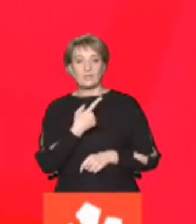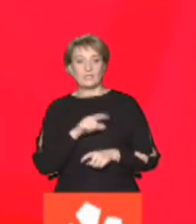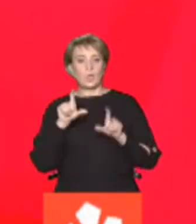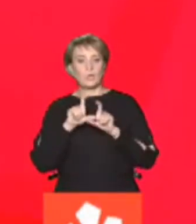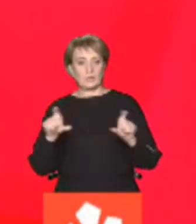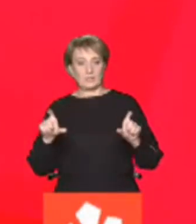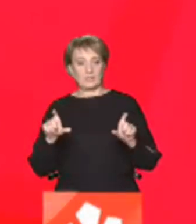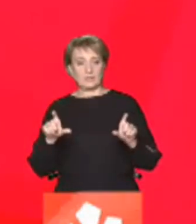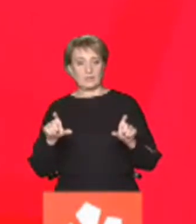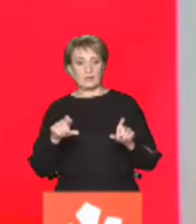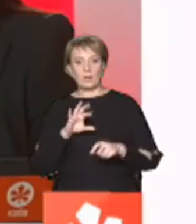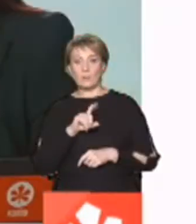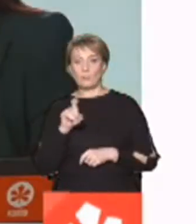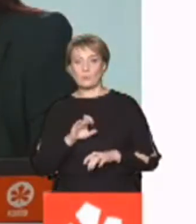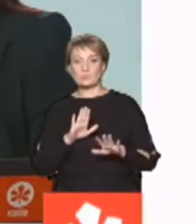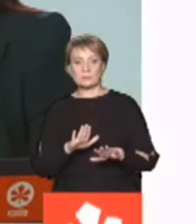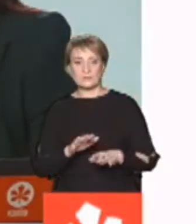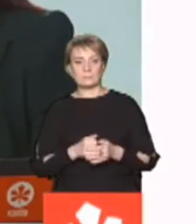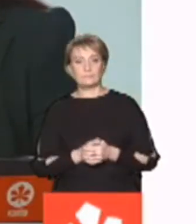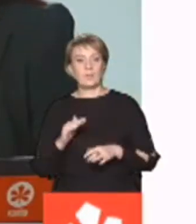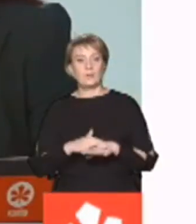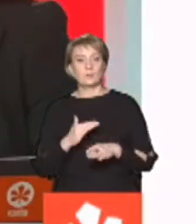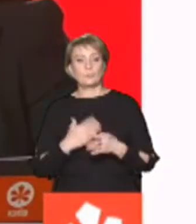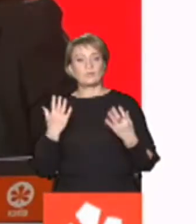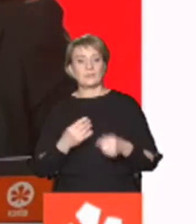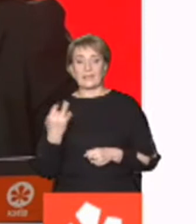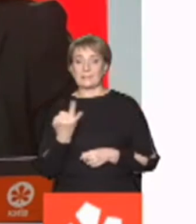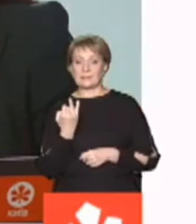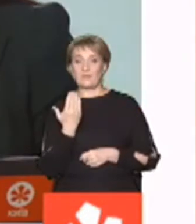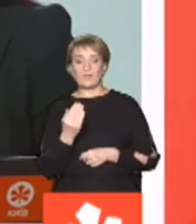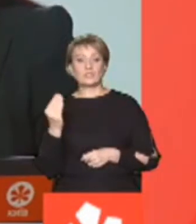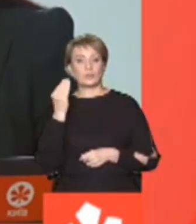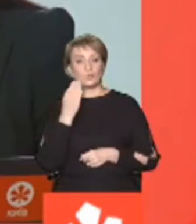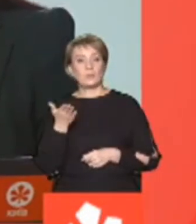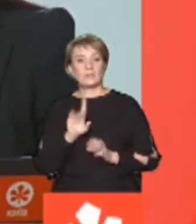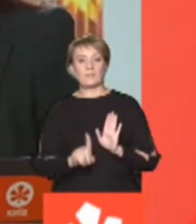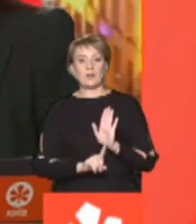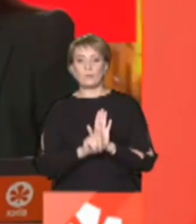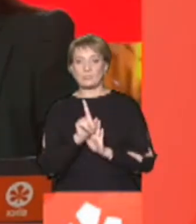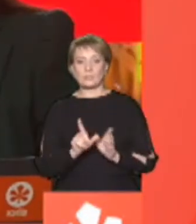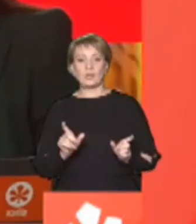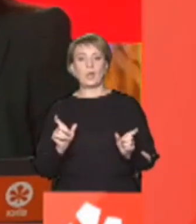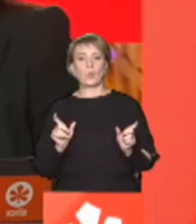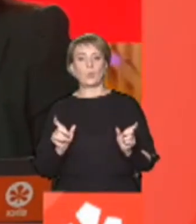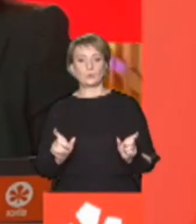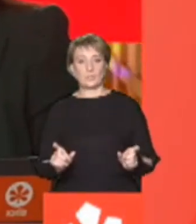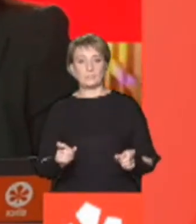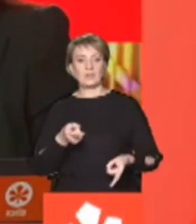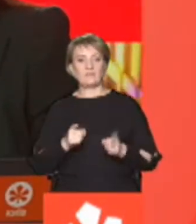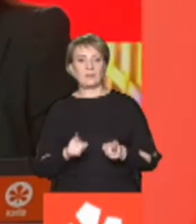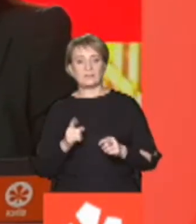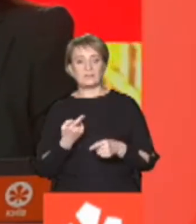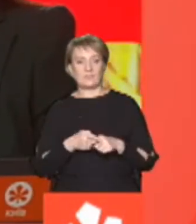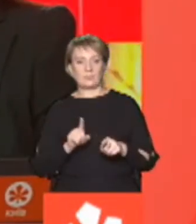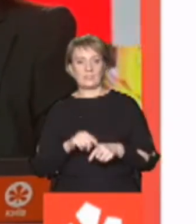заступник очільника МОЗу. Пане Олександре, доброго дня. Цікава ваша думка. Давайте почнемо з локдауну, його ефективності саме в